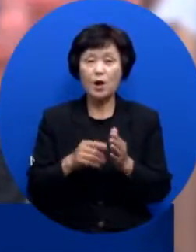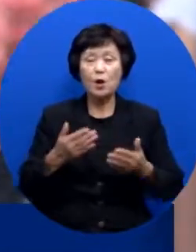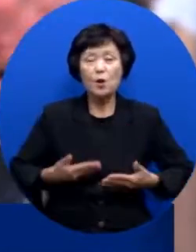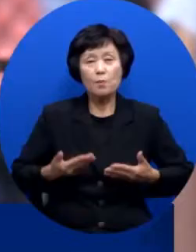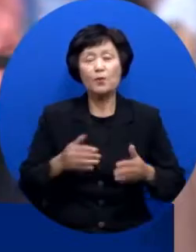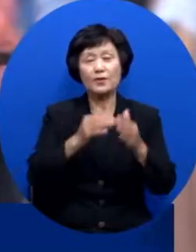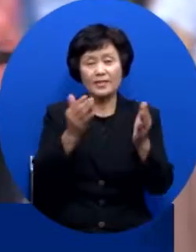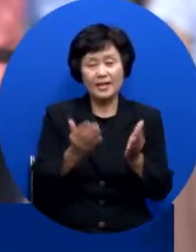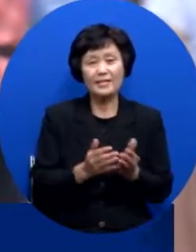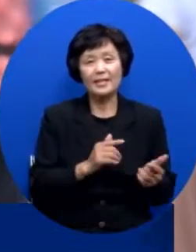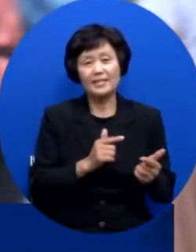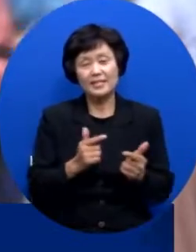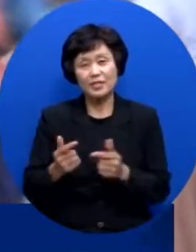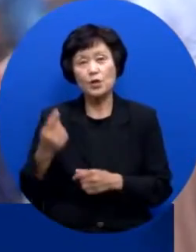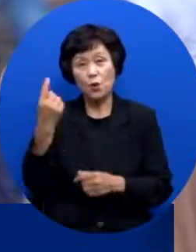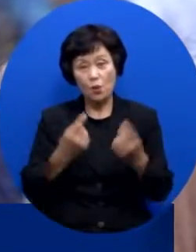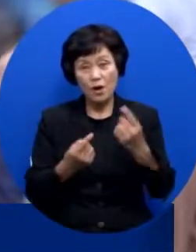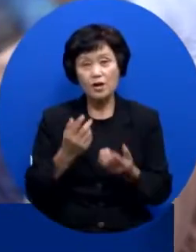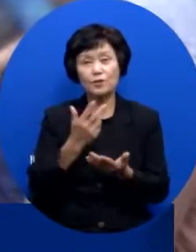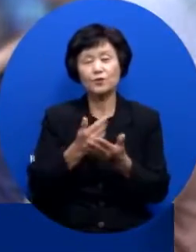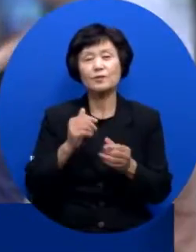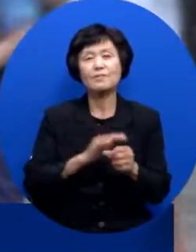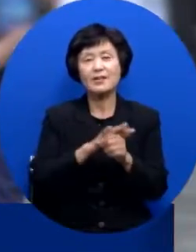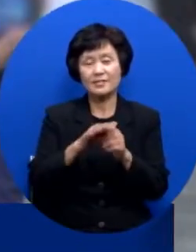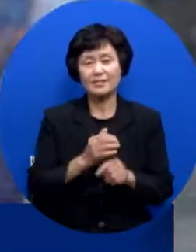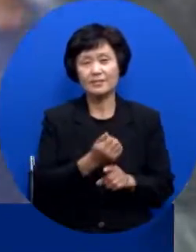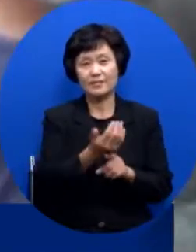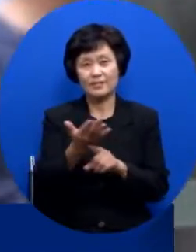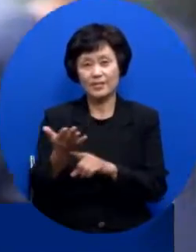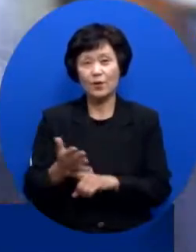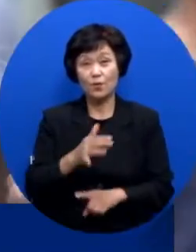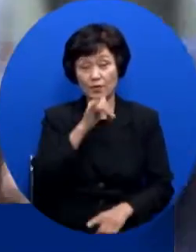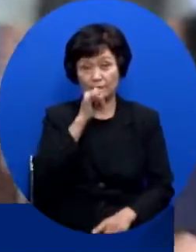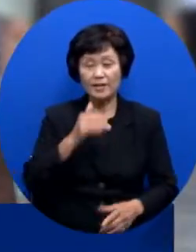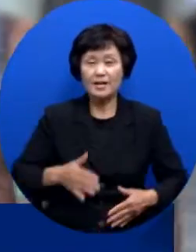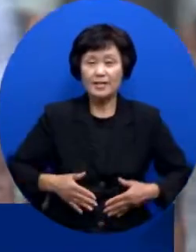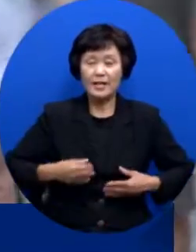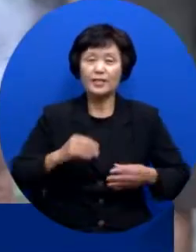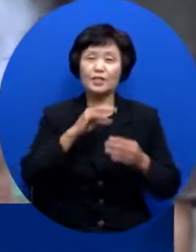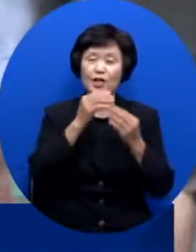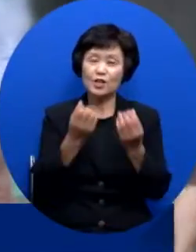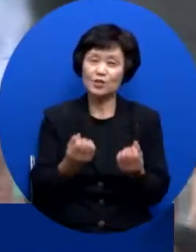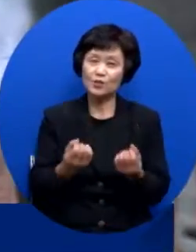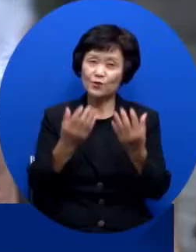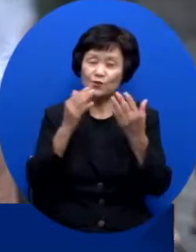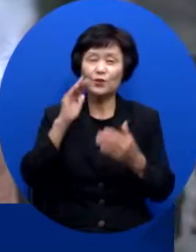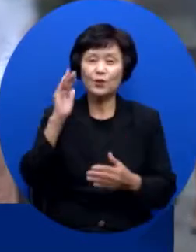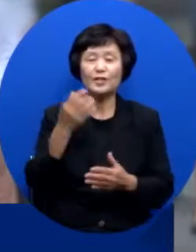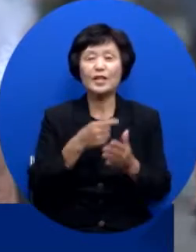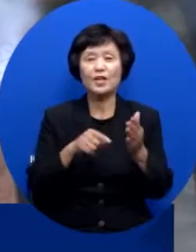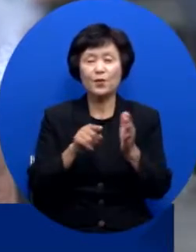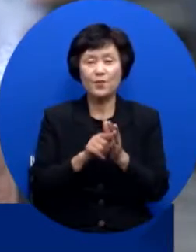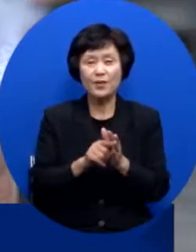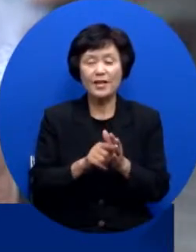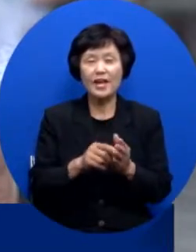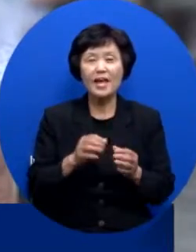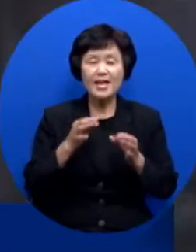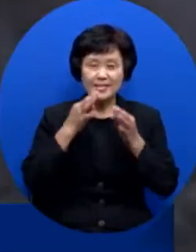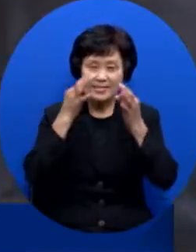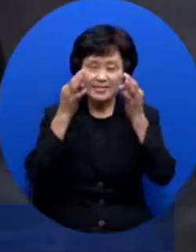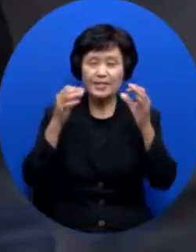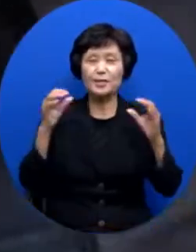주님의 사랑을 나누었습니다. 이분들에게 따뜻한 추석이 될 수 있도록 작은 정성을 모아서